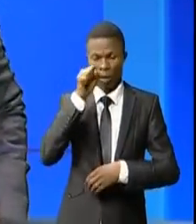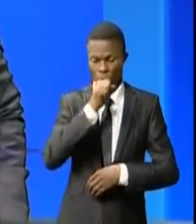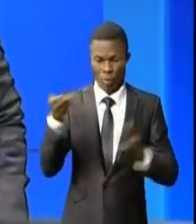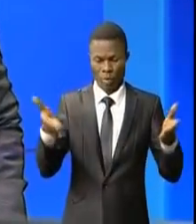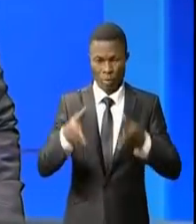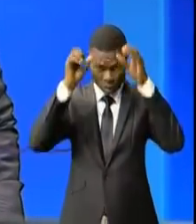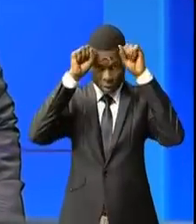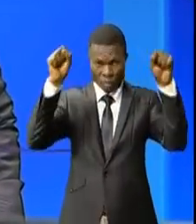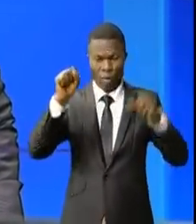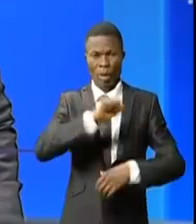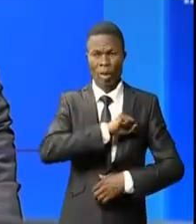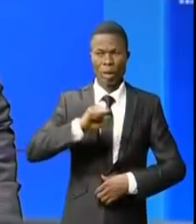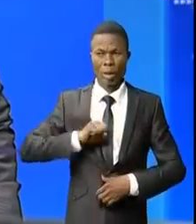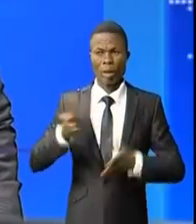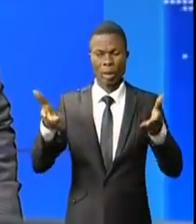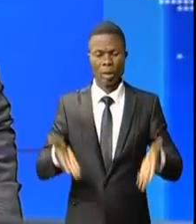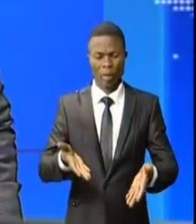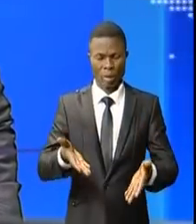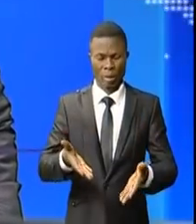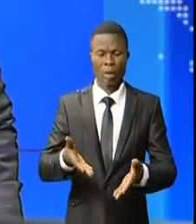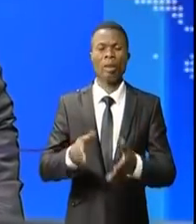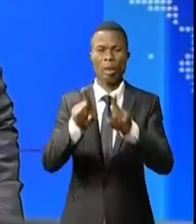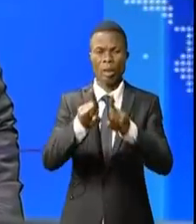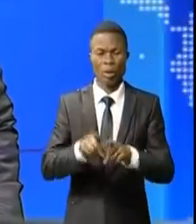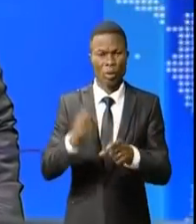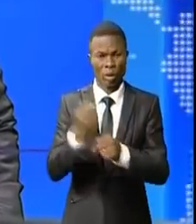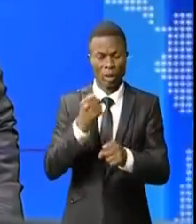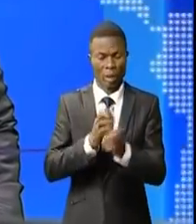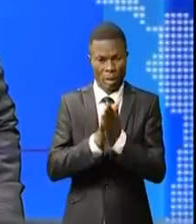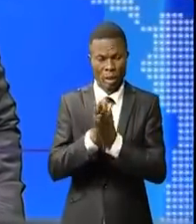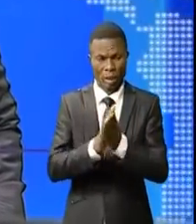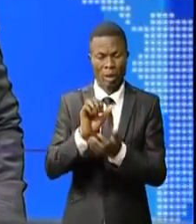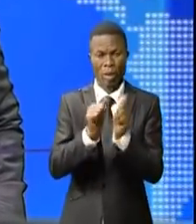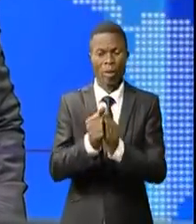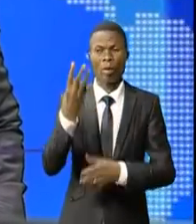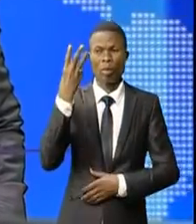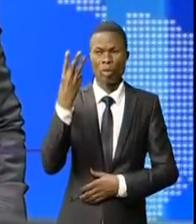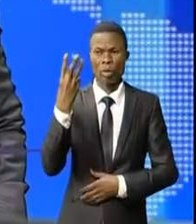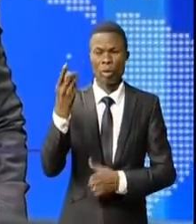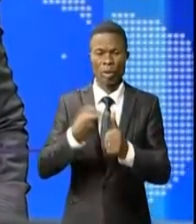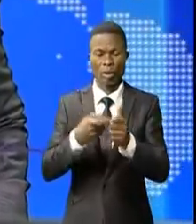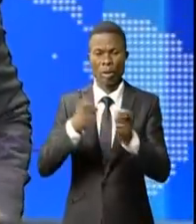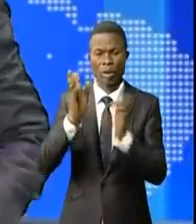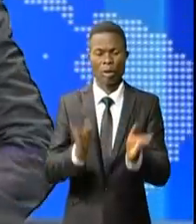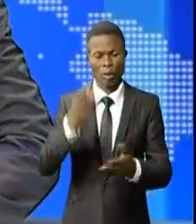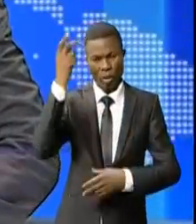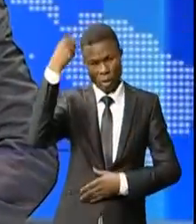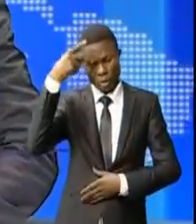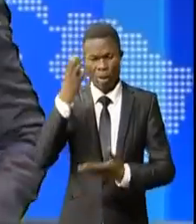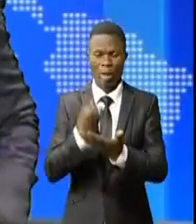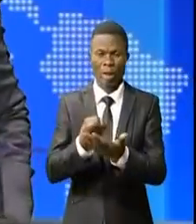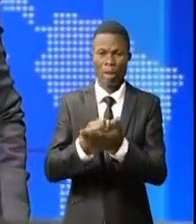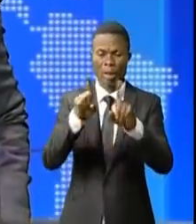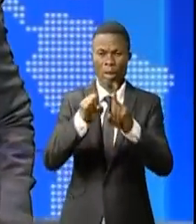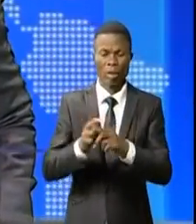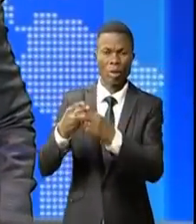du président du Sénat, Modeste Bahati-Lukwebo. Ces travaux portent sur trois dimensions, à savoir la gouvernance politique, économique